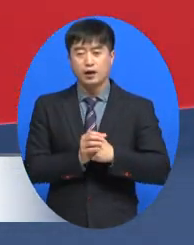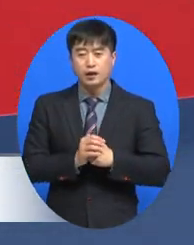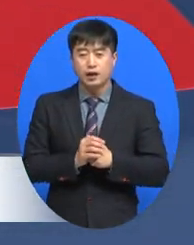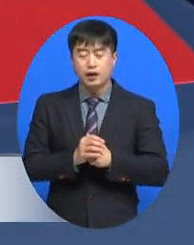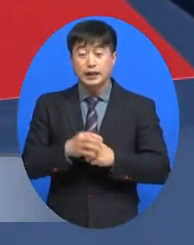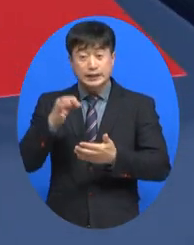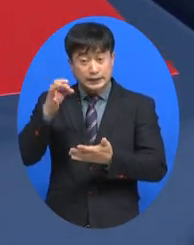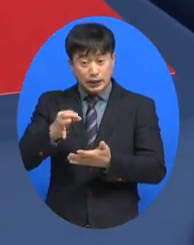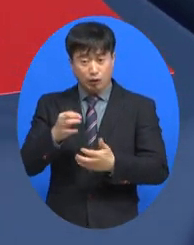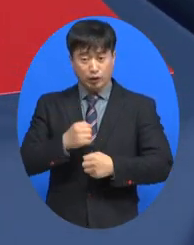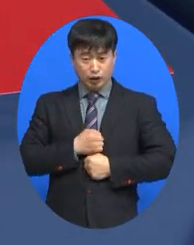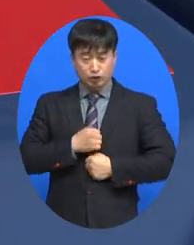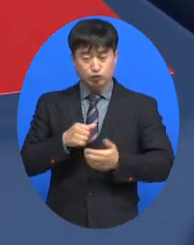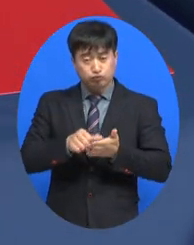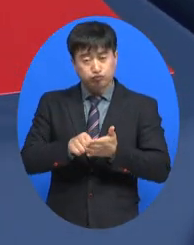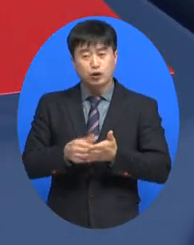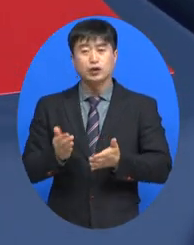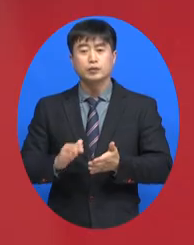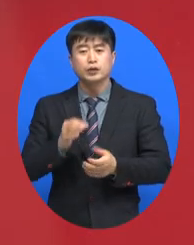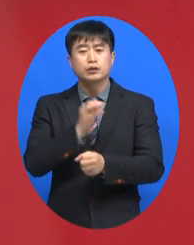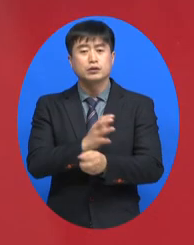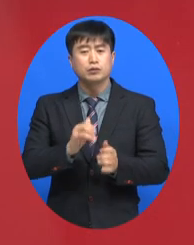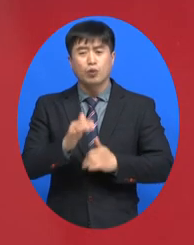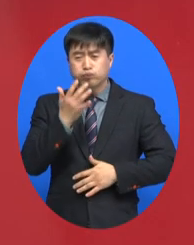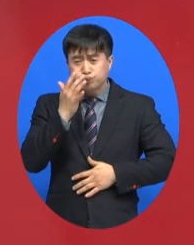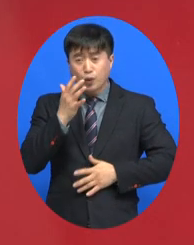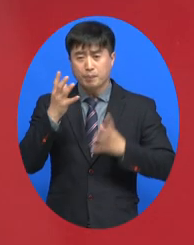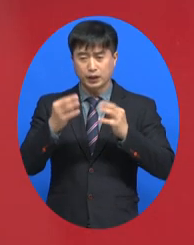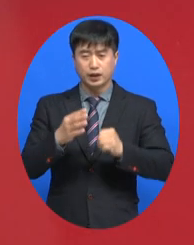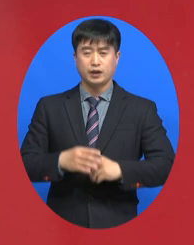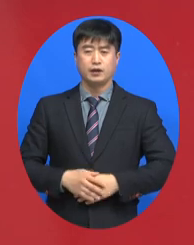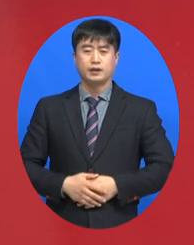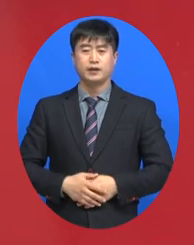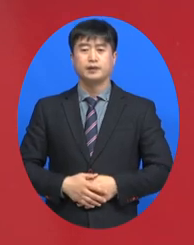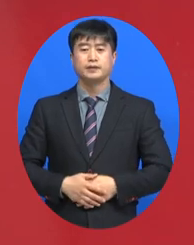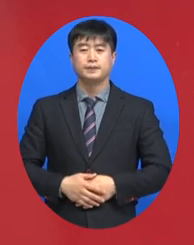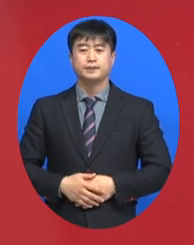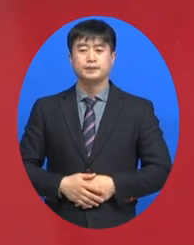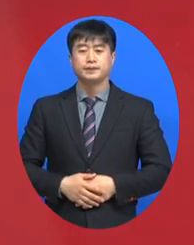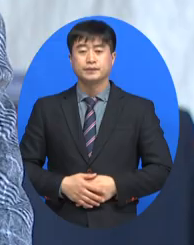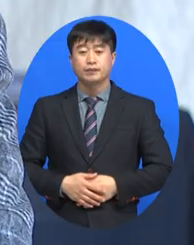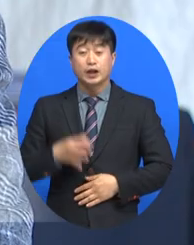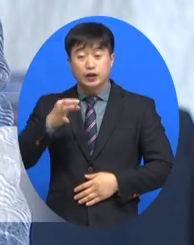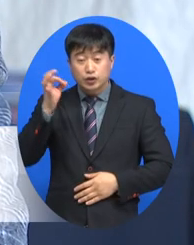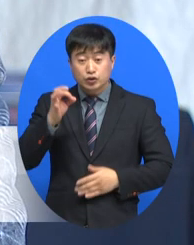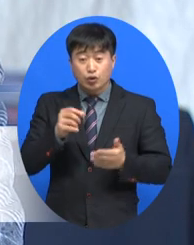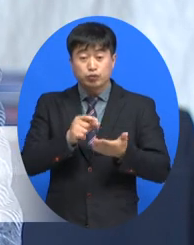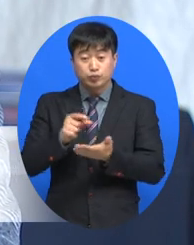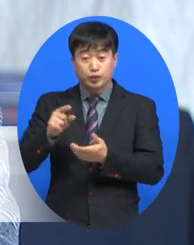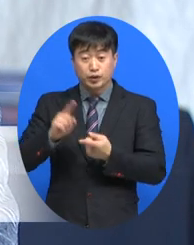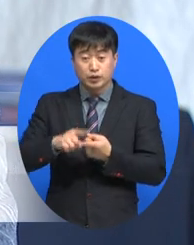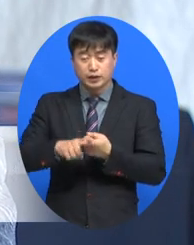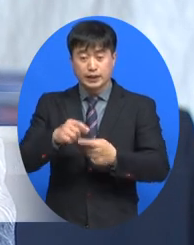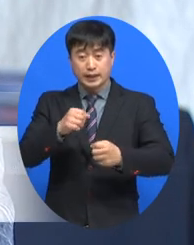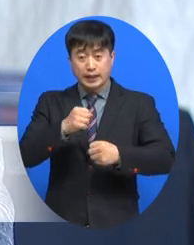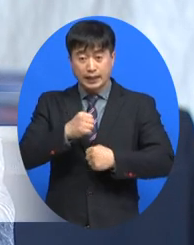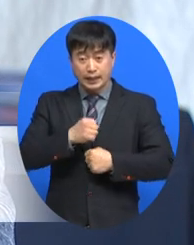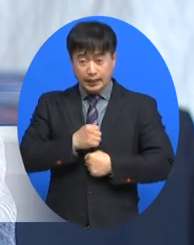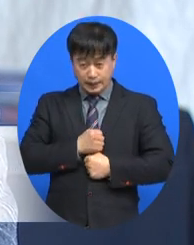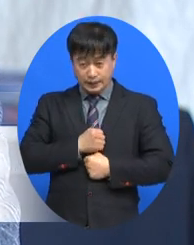반갑습니다. 저렴하고 안전한 제품이지만 소비자들이 잘 모르는 경우가 많기 때문입니다. 인증 부품에 대해서